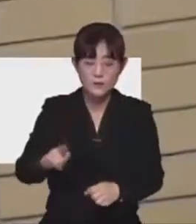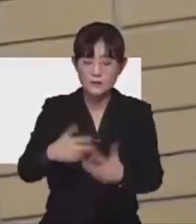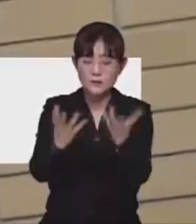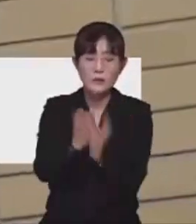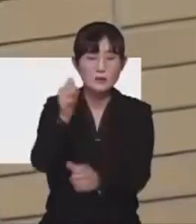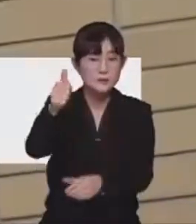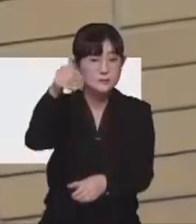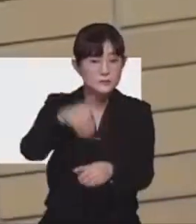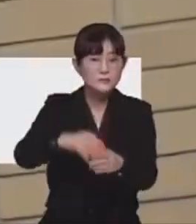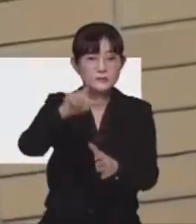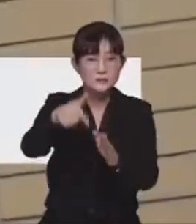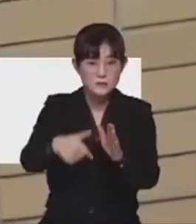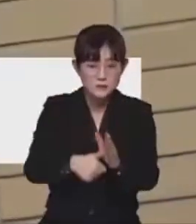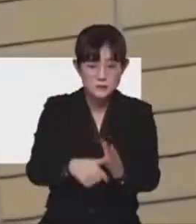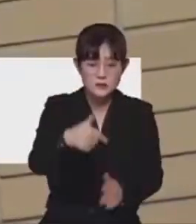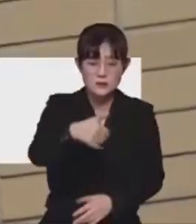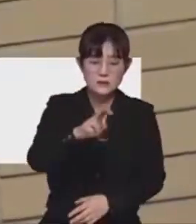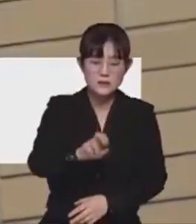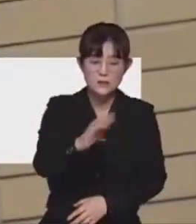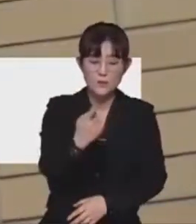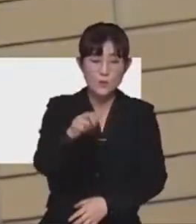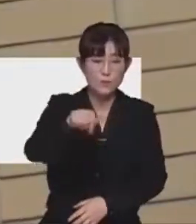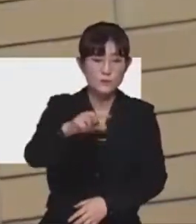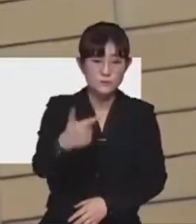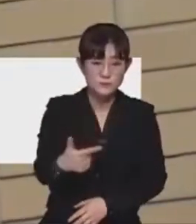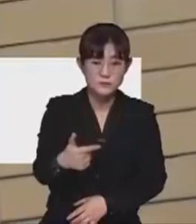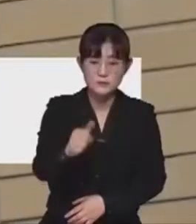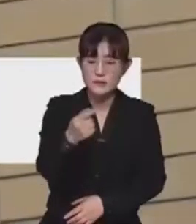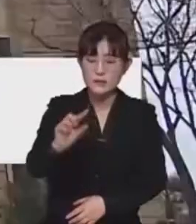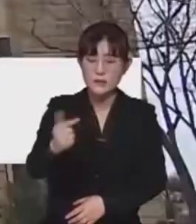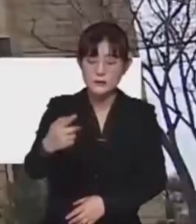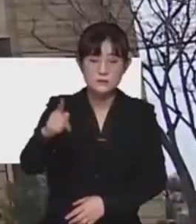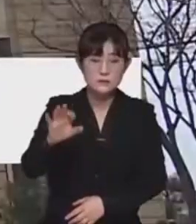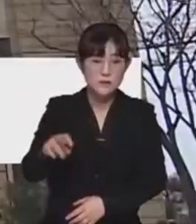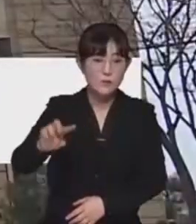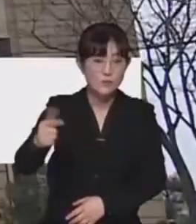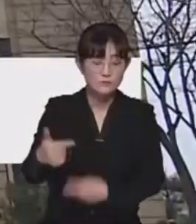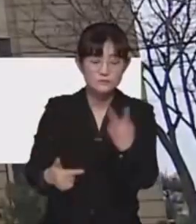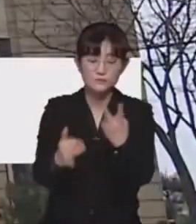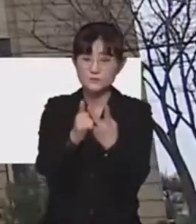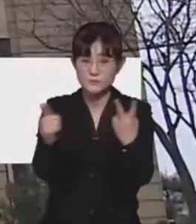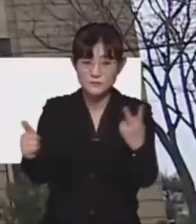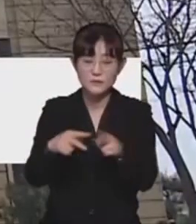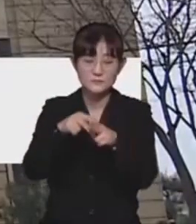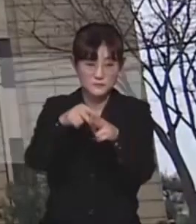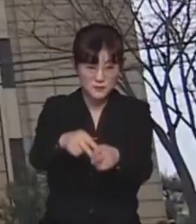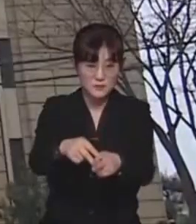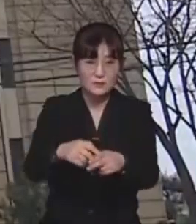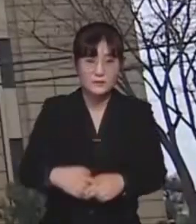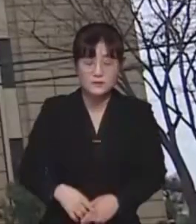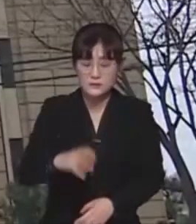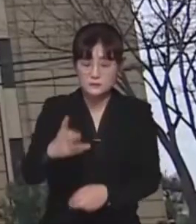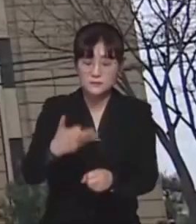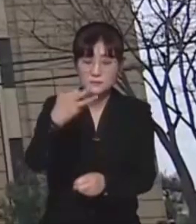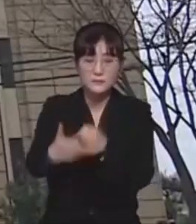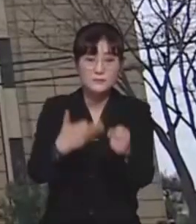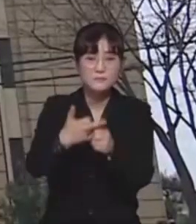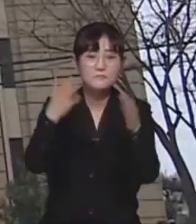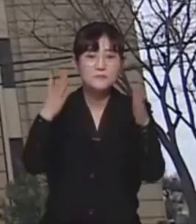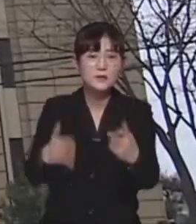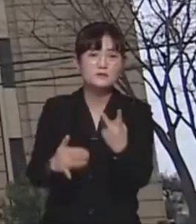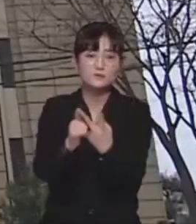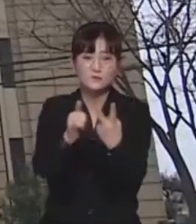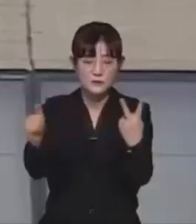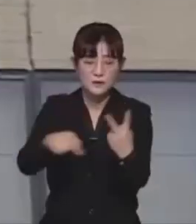회장 선거에는 DK 김보곤 회장과 다스코 한상원 회장 등 2명의 출마가 예측되면서 18년 만에